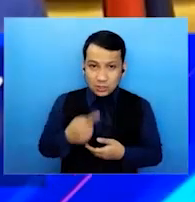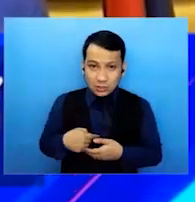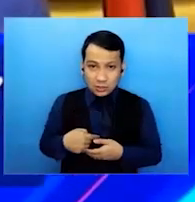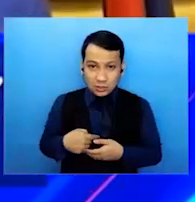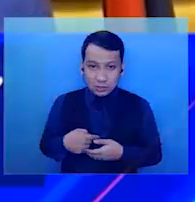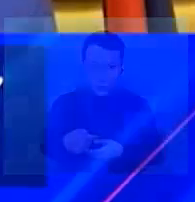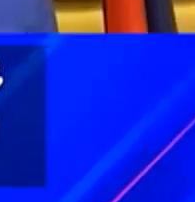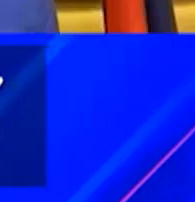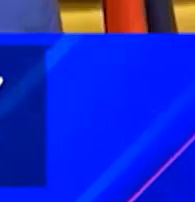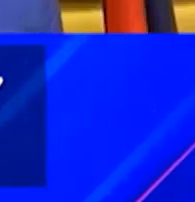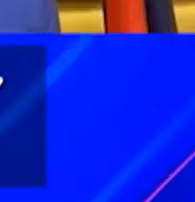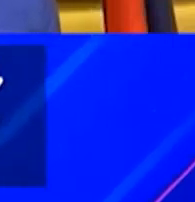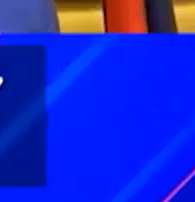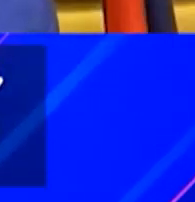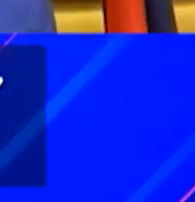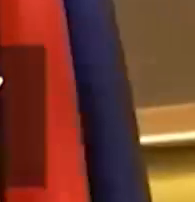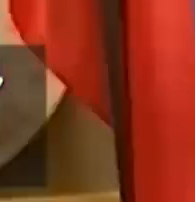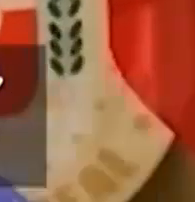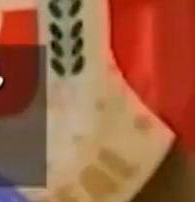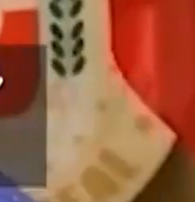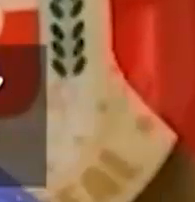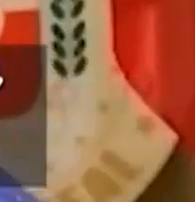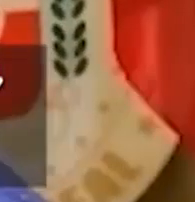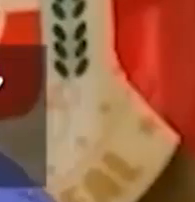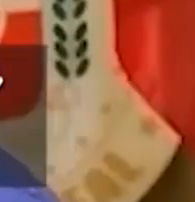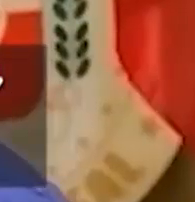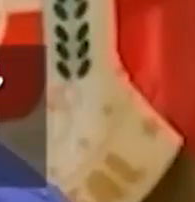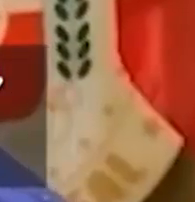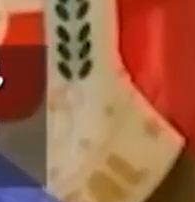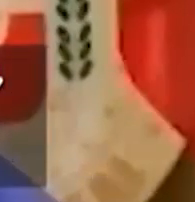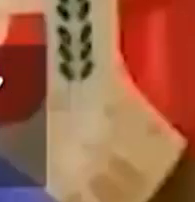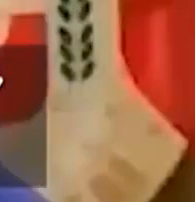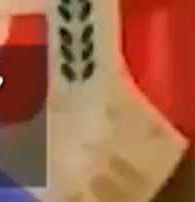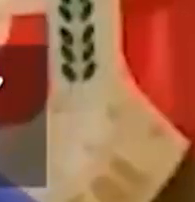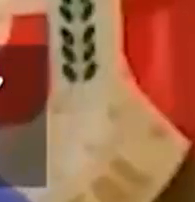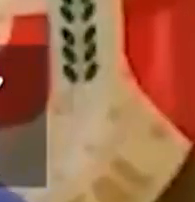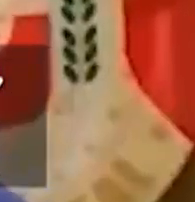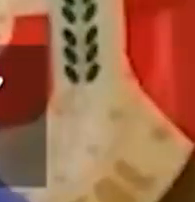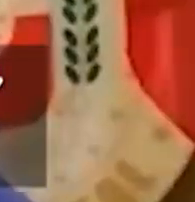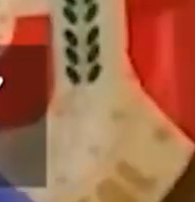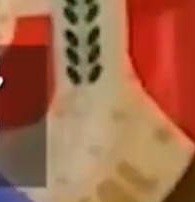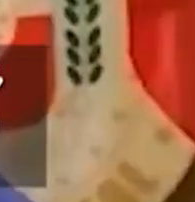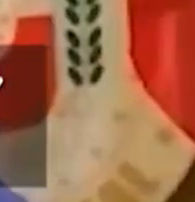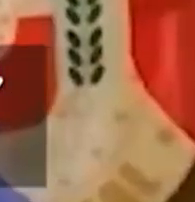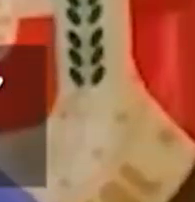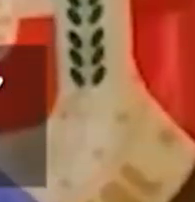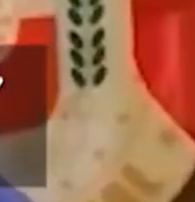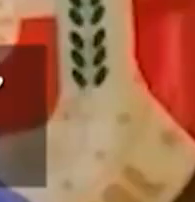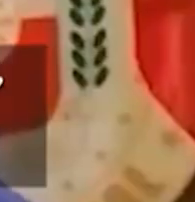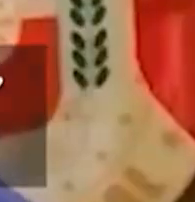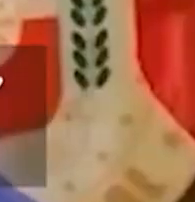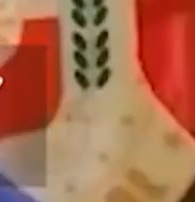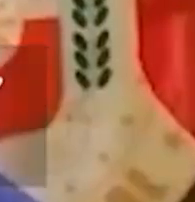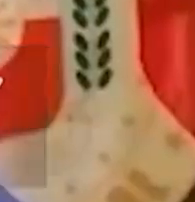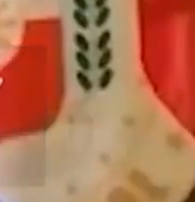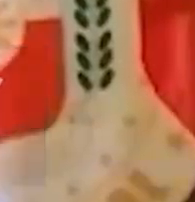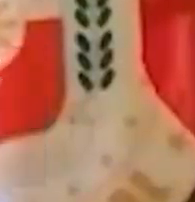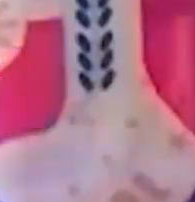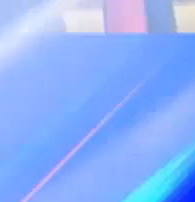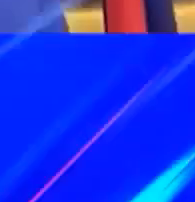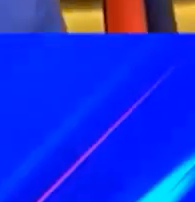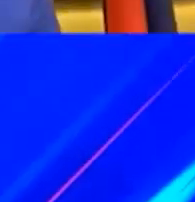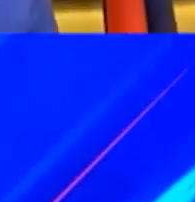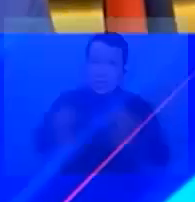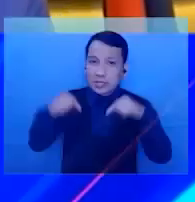na-attack yung administration, hindi ko na-attack yung si Presidente, kundi binubulgar ko yung korupsyon sa ating